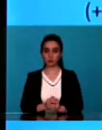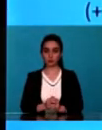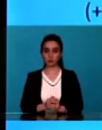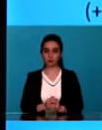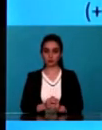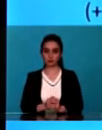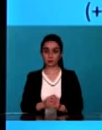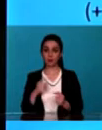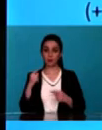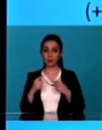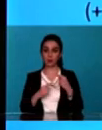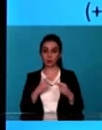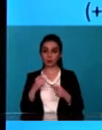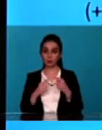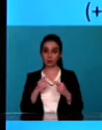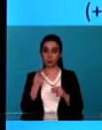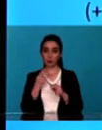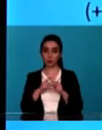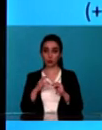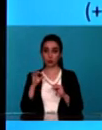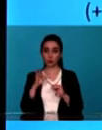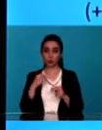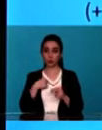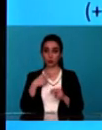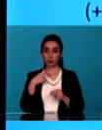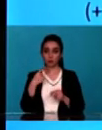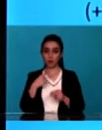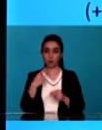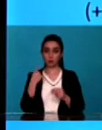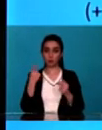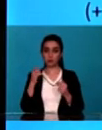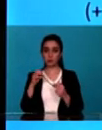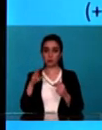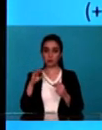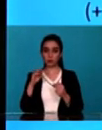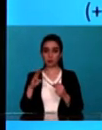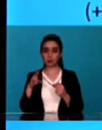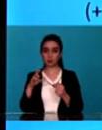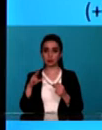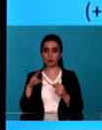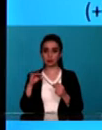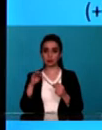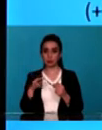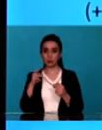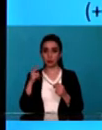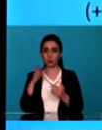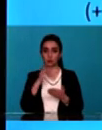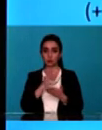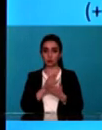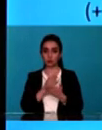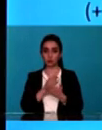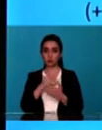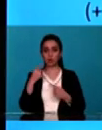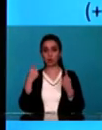Так, следующий компонент, о котором мы сегодня говорим с вами, это spin edit. Он у нас располагается уже